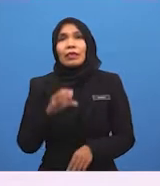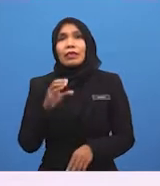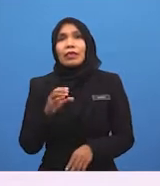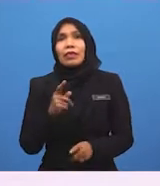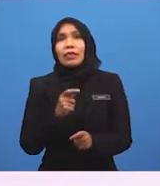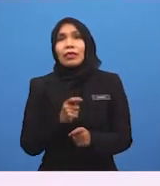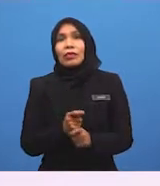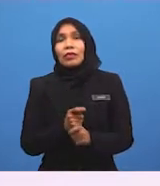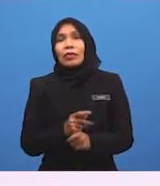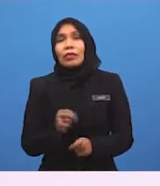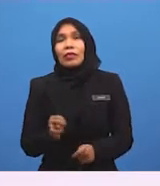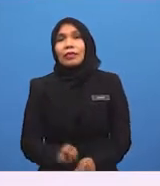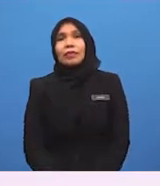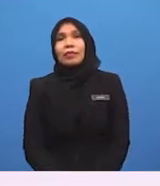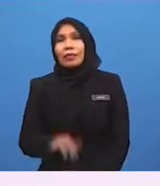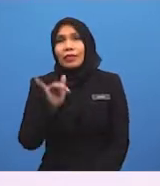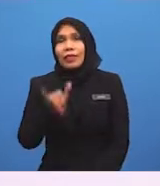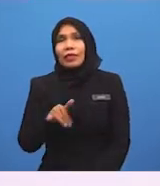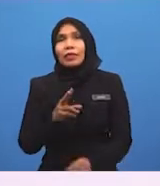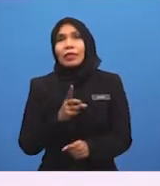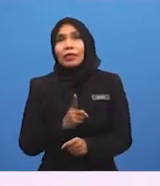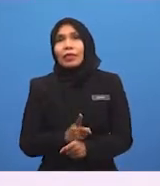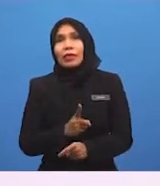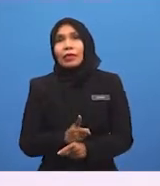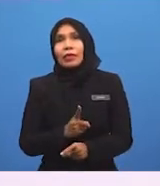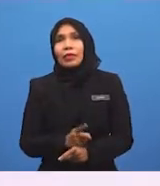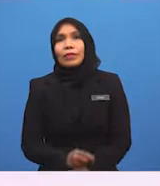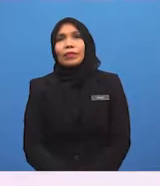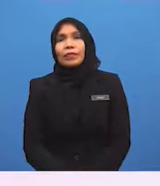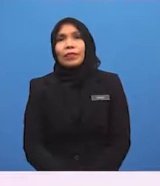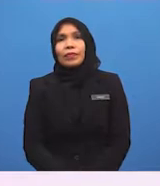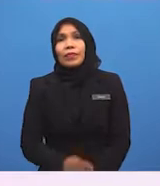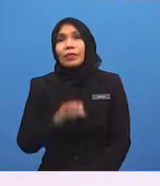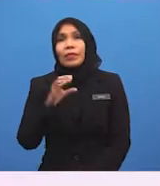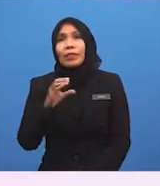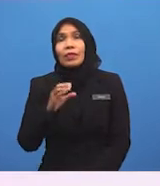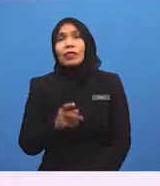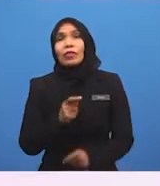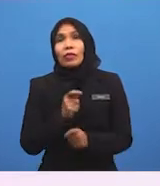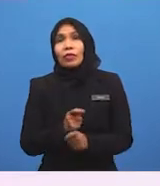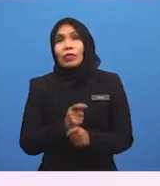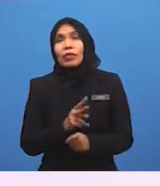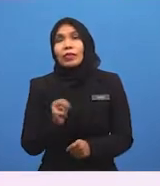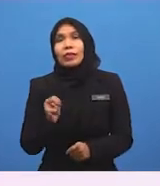murid-murid? Ya, betul. Jawapannya adalah C. Tugasan.